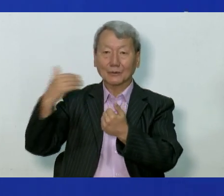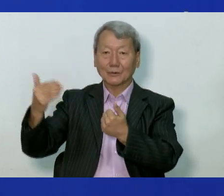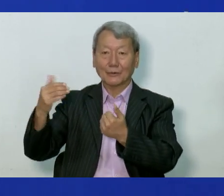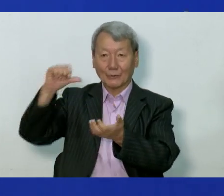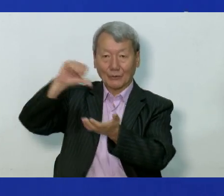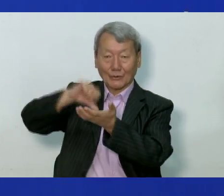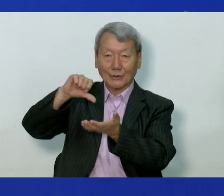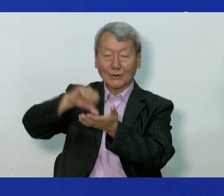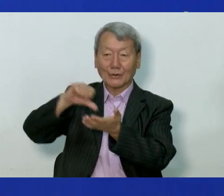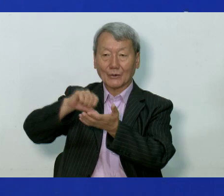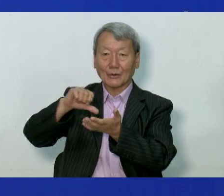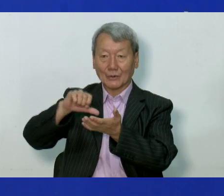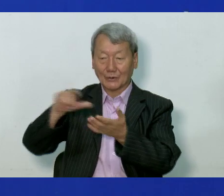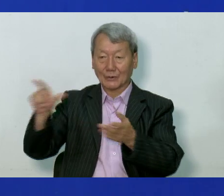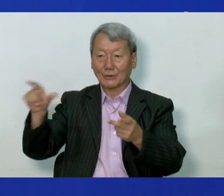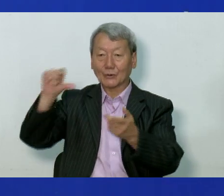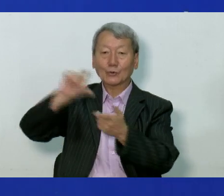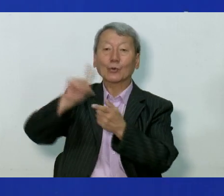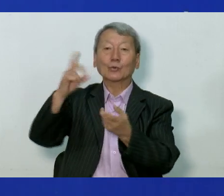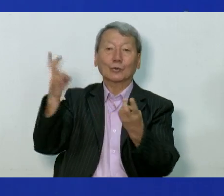процедуралар жүргүзүлдү.